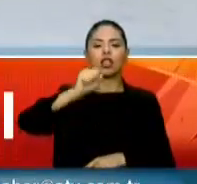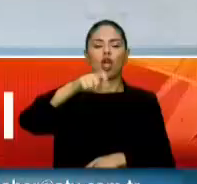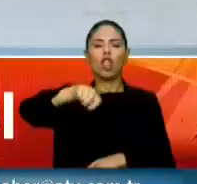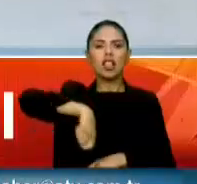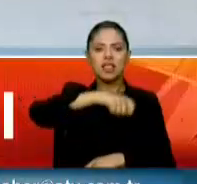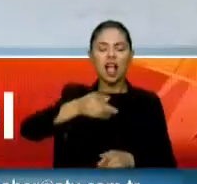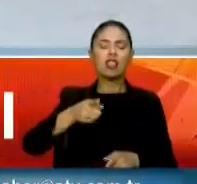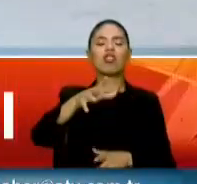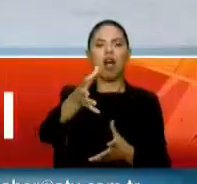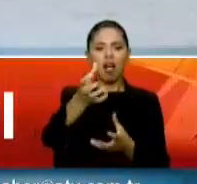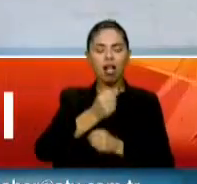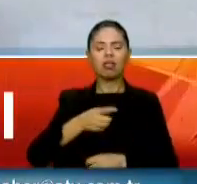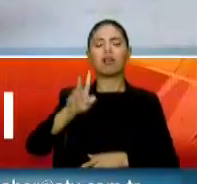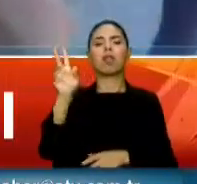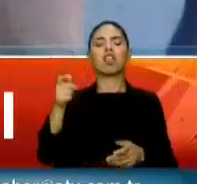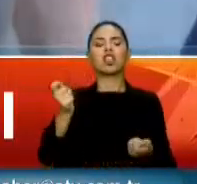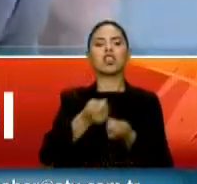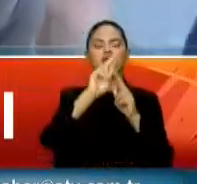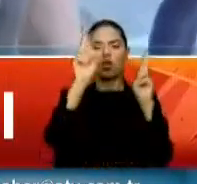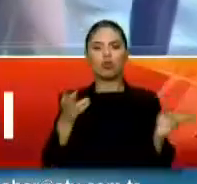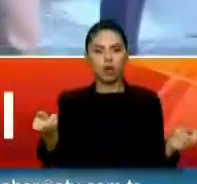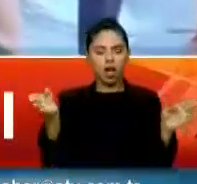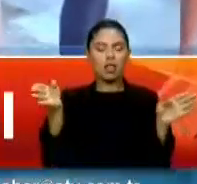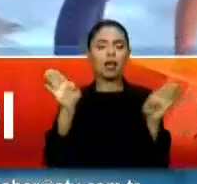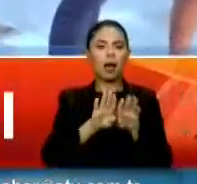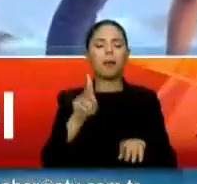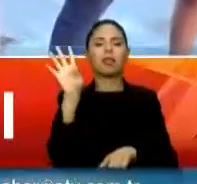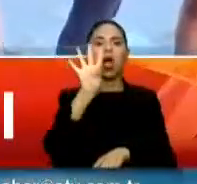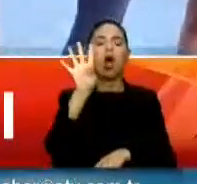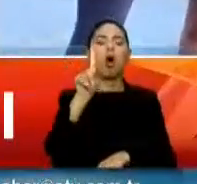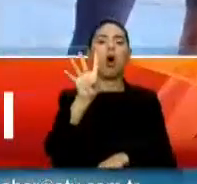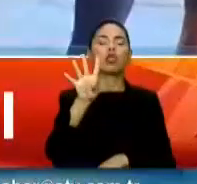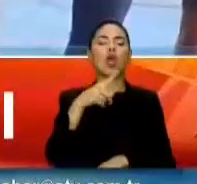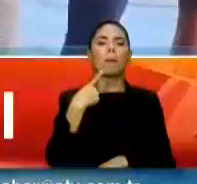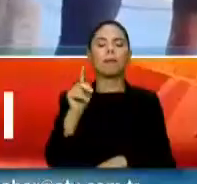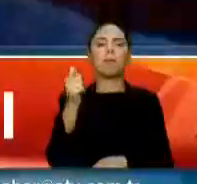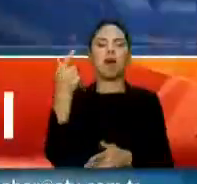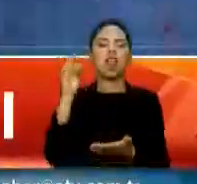yerini kapattı, sahibine de 14 bin lira para cezası kesti.